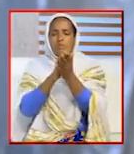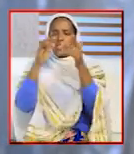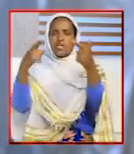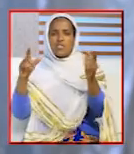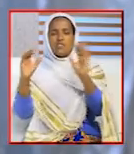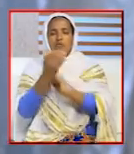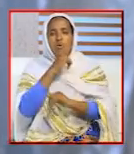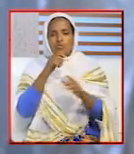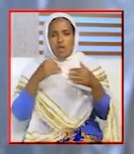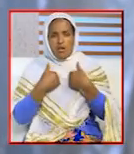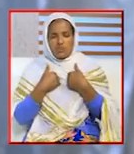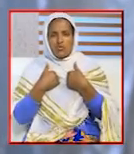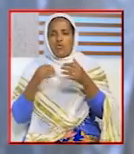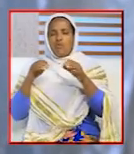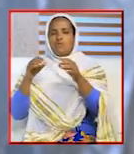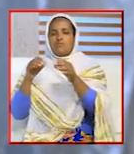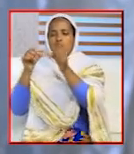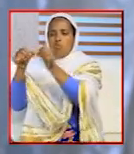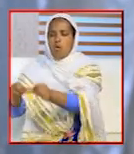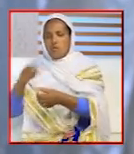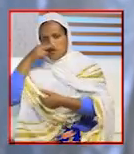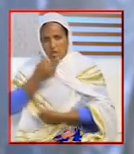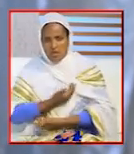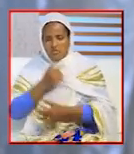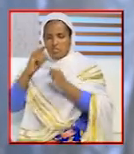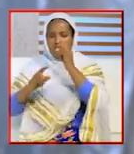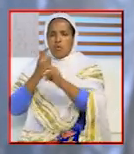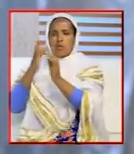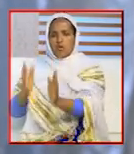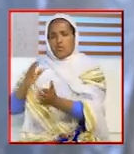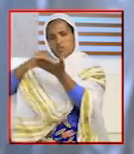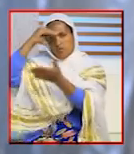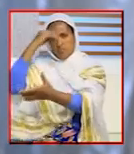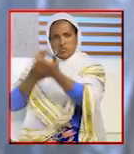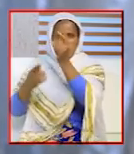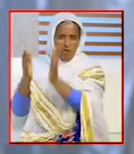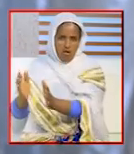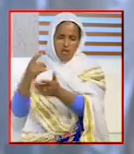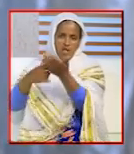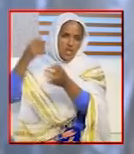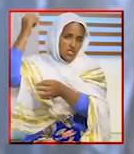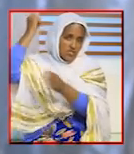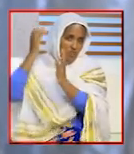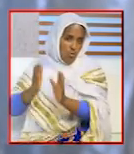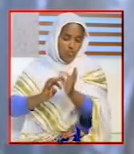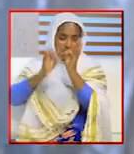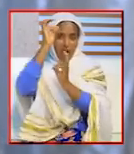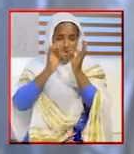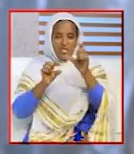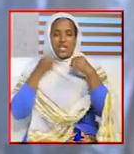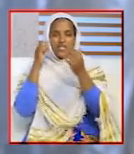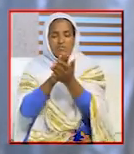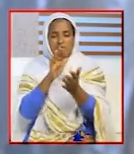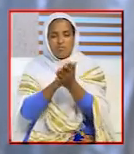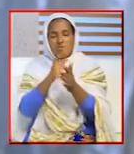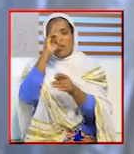እድል ሳይሆን ያላቸው የመዋለ ህፃናት የዘመናዊ ትምህርት እድል ነው። ግን ያ ጥንታዊው ትውፊት